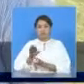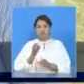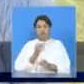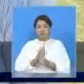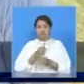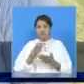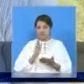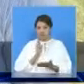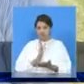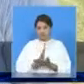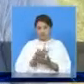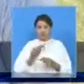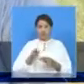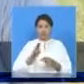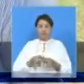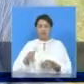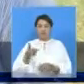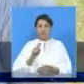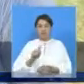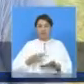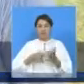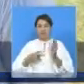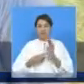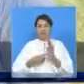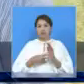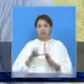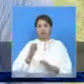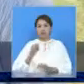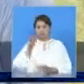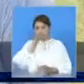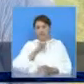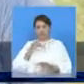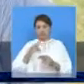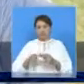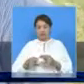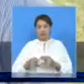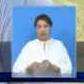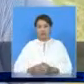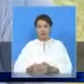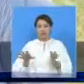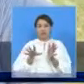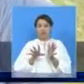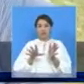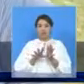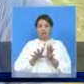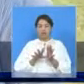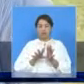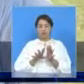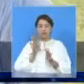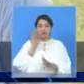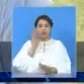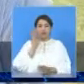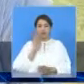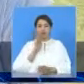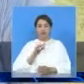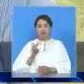есть. В этом году газопровод планируем где-то в августе месяце завершить. Электролинии водопровод